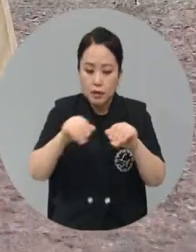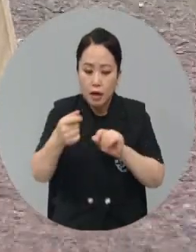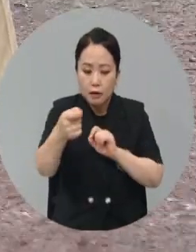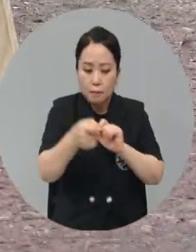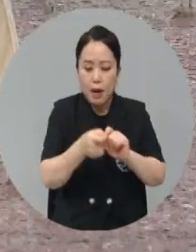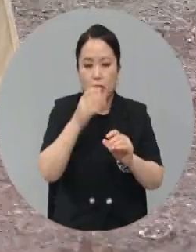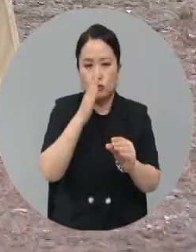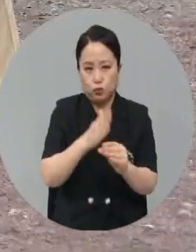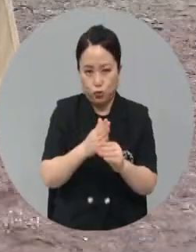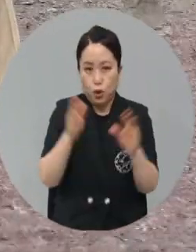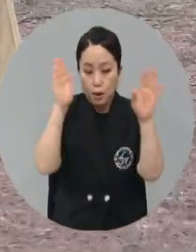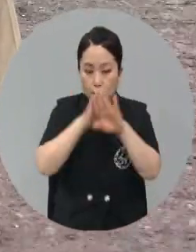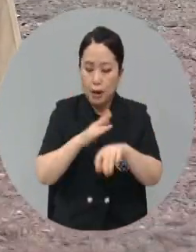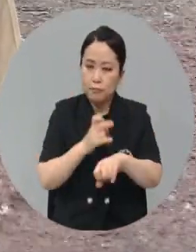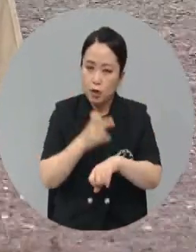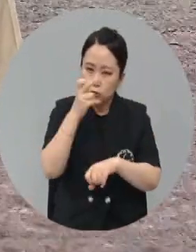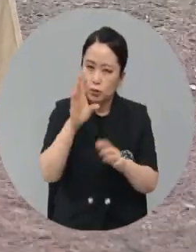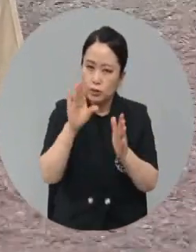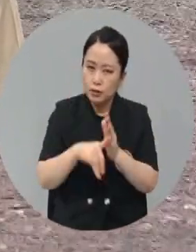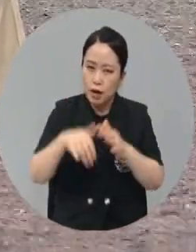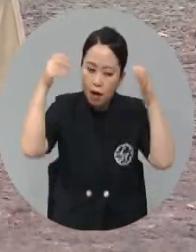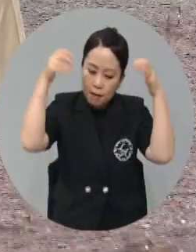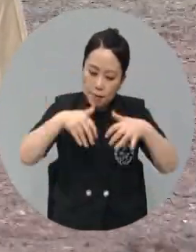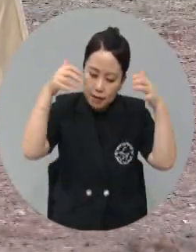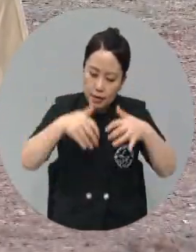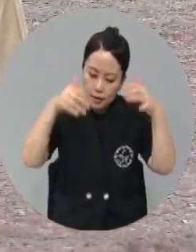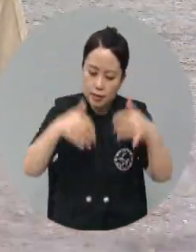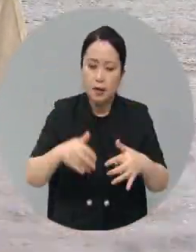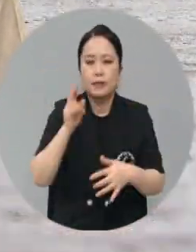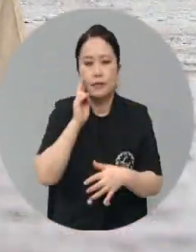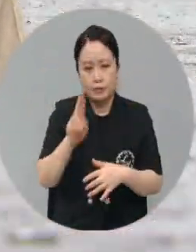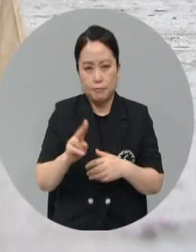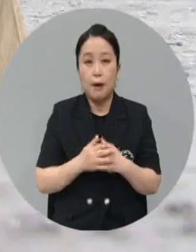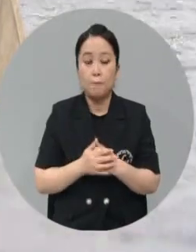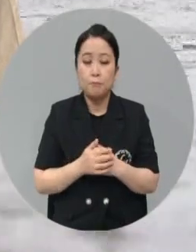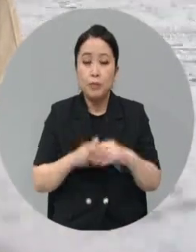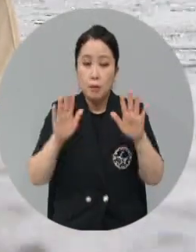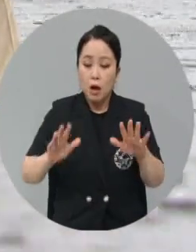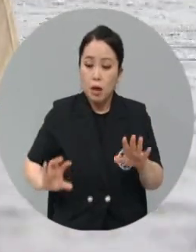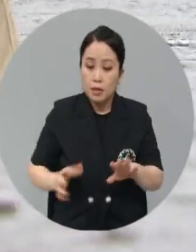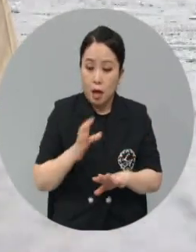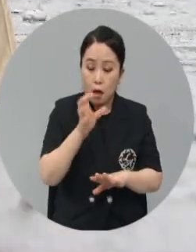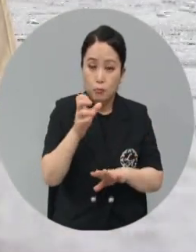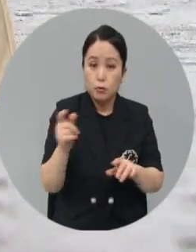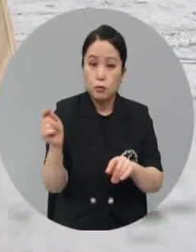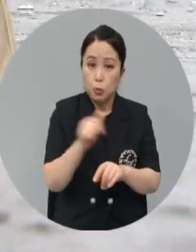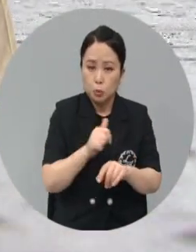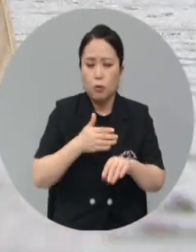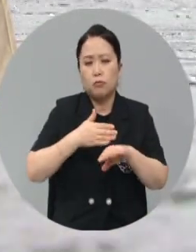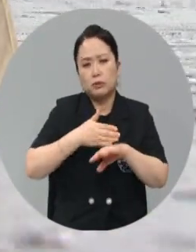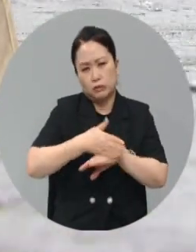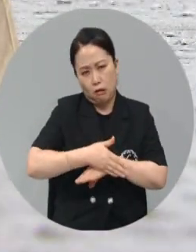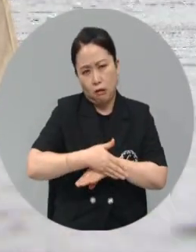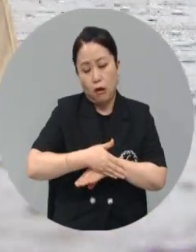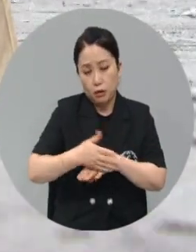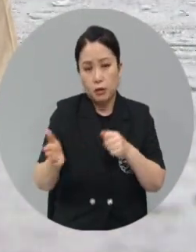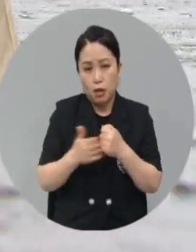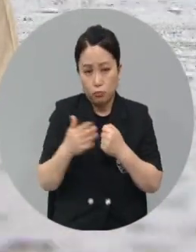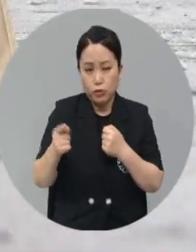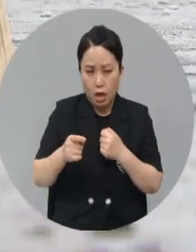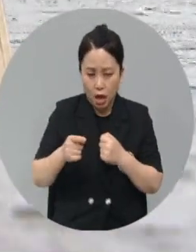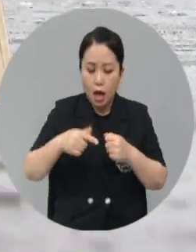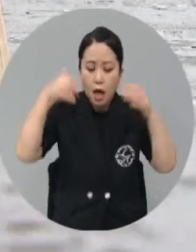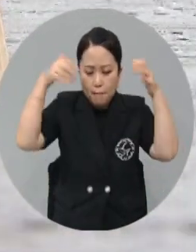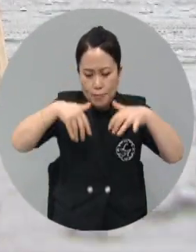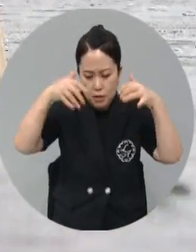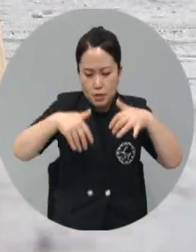자정을 넘어서면서 빗줄기는 더 굵어지겠습니다. 이번 태풍은 비교적 느린 속도로 이동하며 많은 비를 뿌리겠습니다.